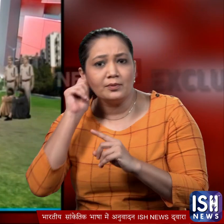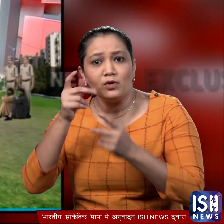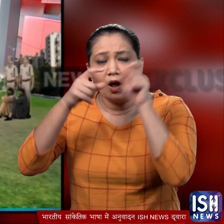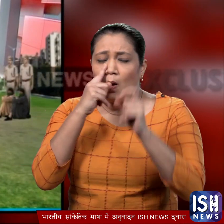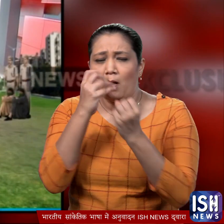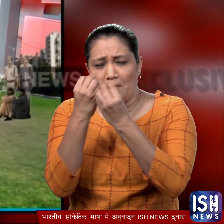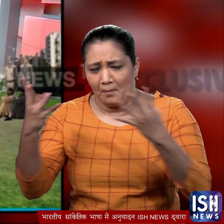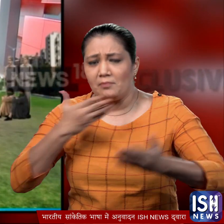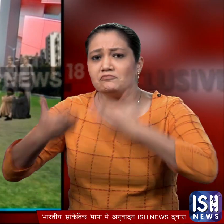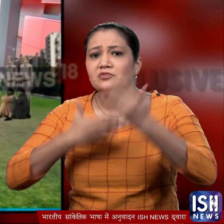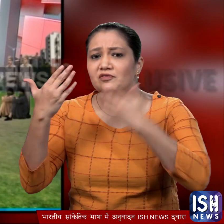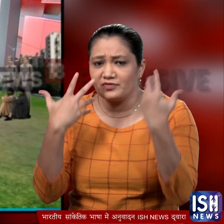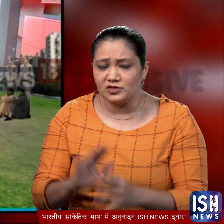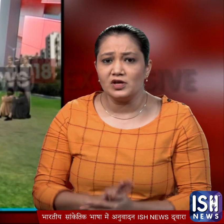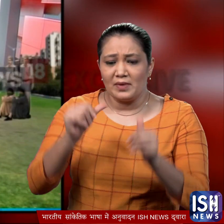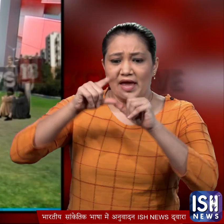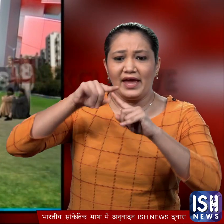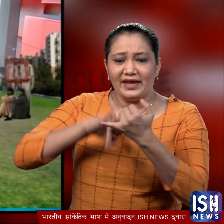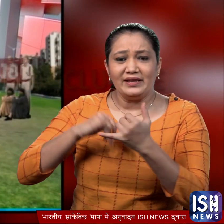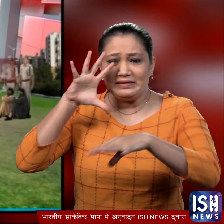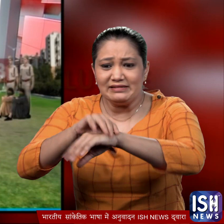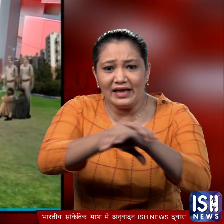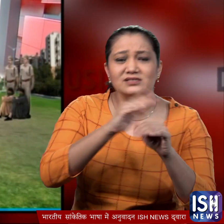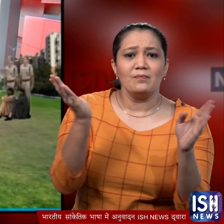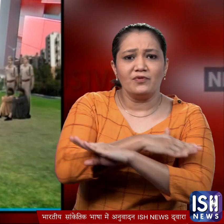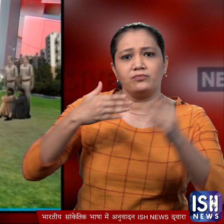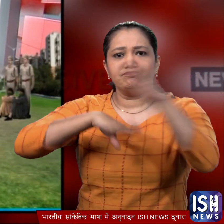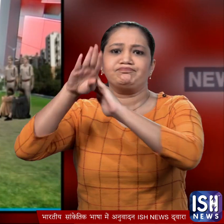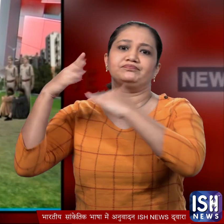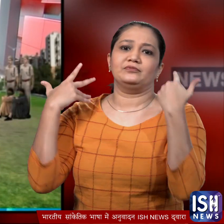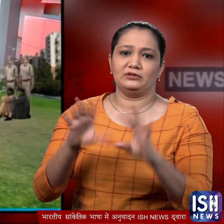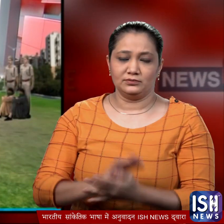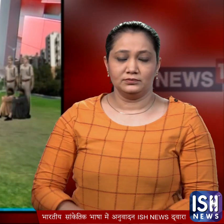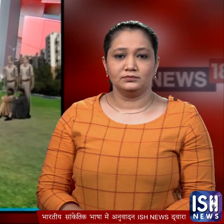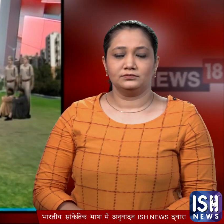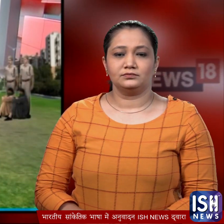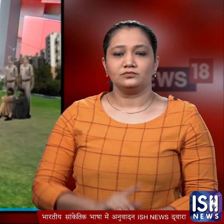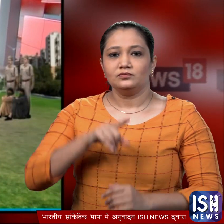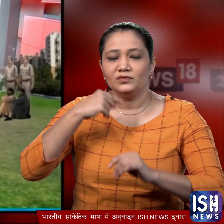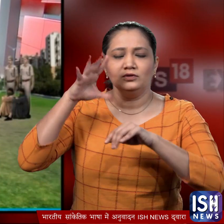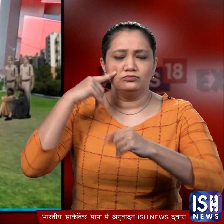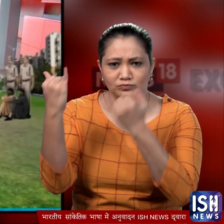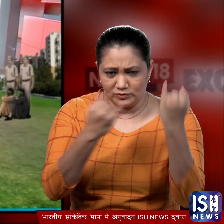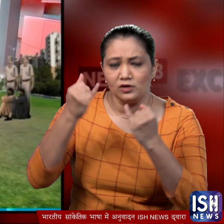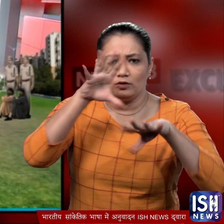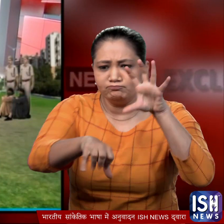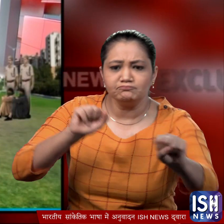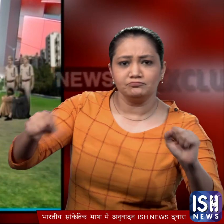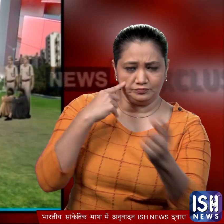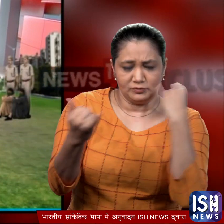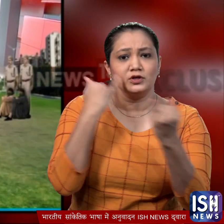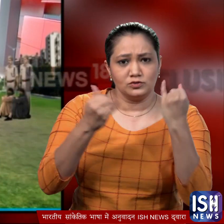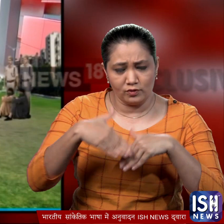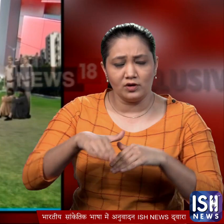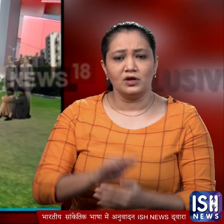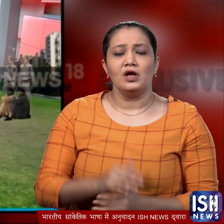दी गई, लेकिन एटीएस इन महिलाओं तक पहुंच पाती इससे पहले ही वो फरार हो गए, जिनकी गिरफ्तारी के लिए छापेमारी जारी है। इस मामले